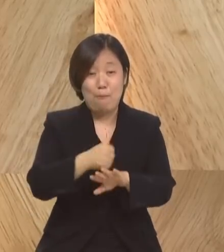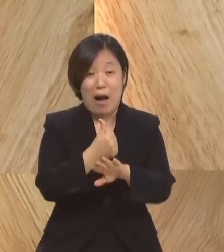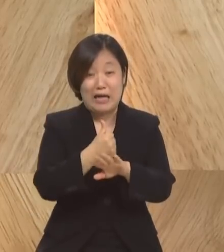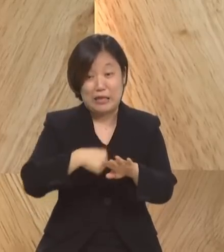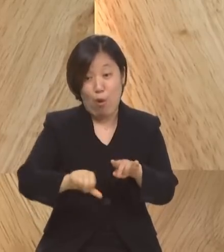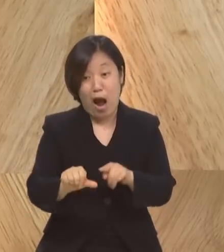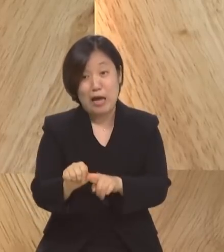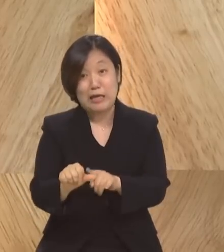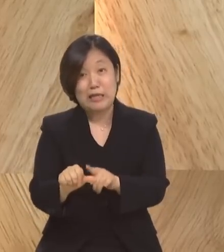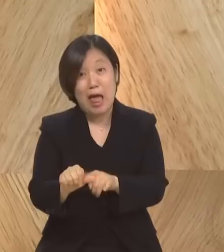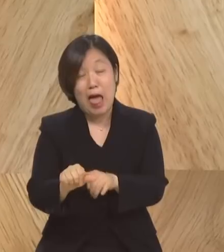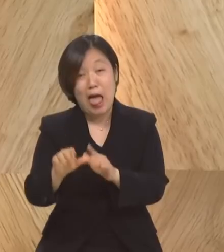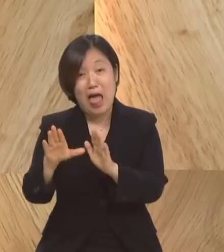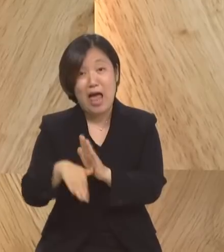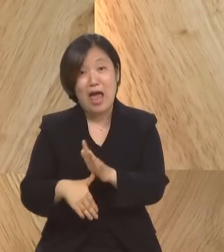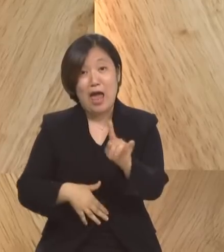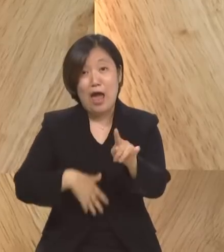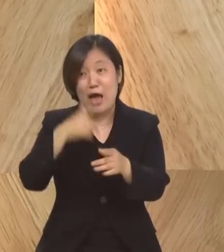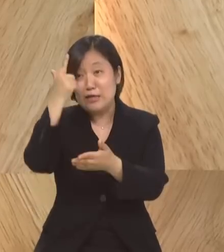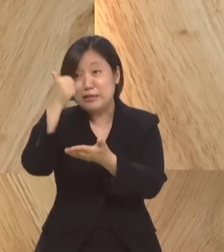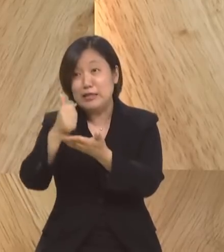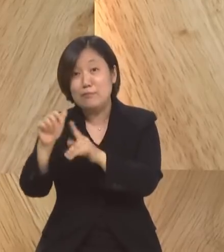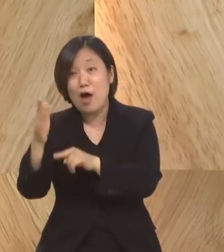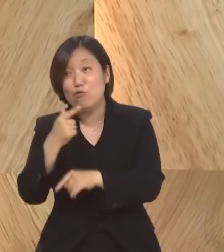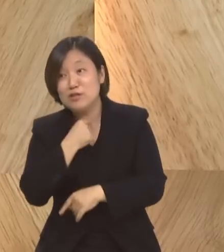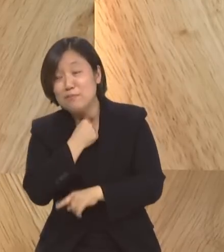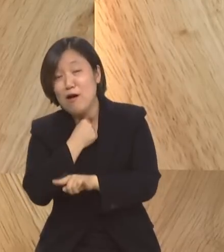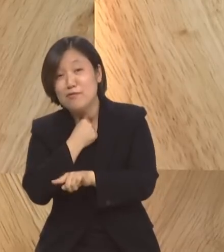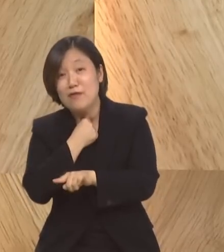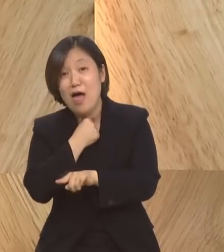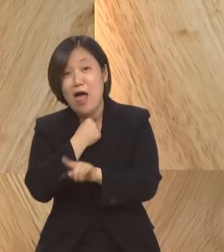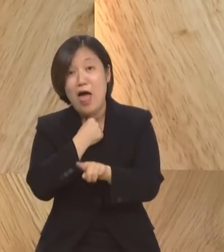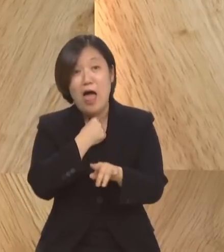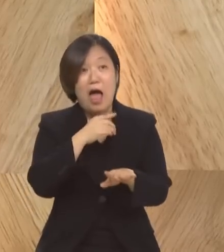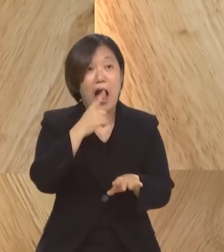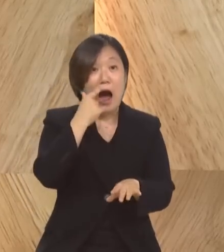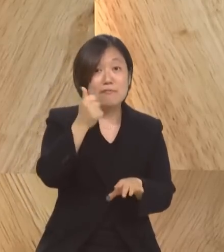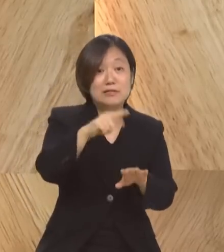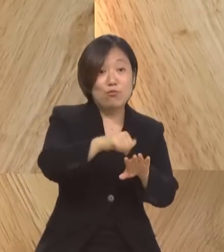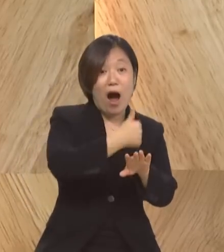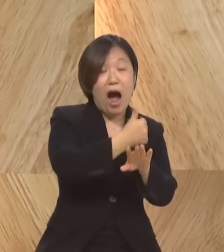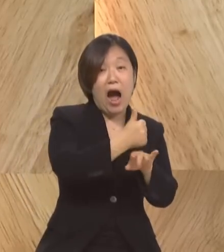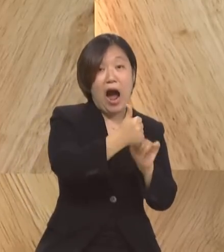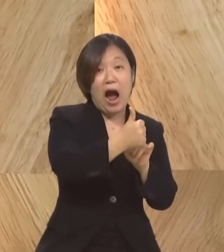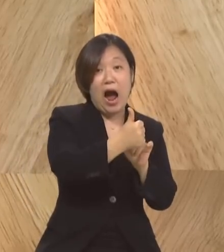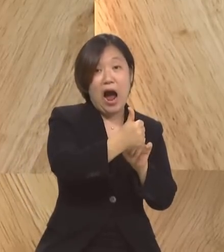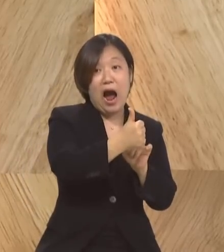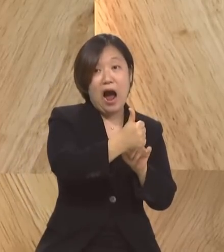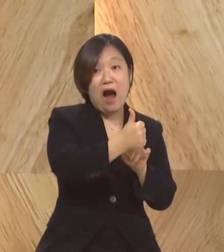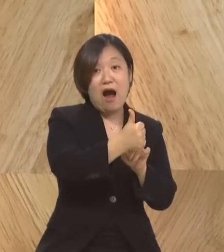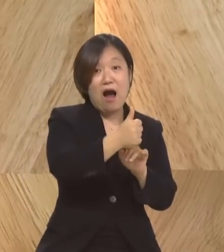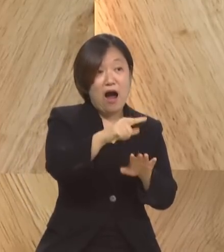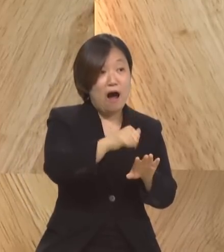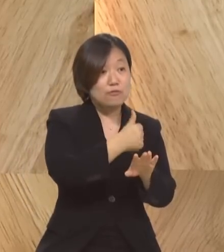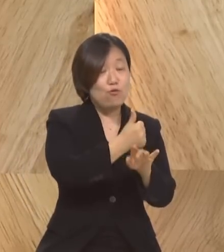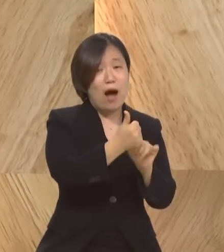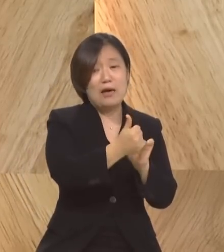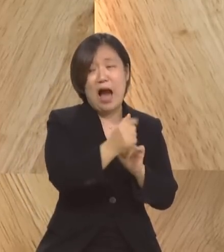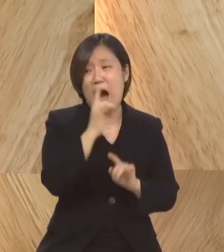싶었는데 아버지였던 그 슛도 다나왕 한문은 정반왕이라고 하죠 아버지 전반왕이